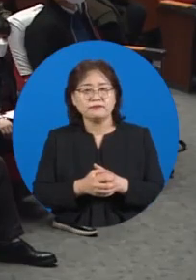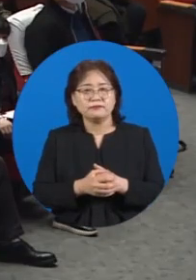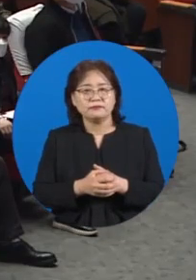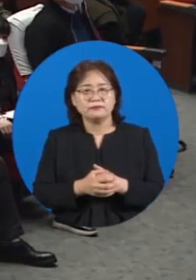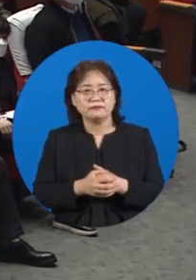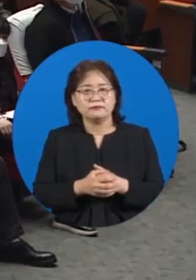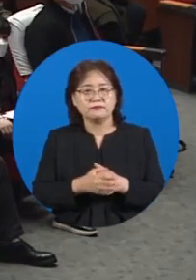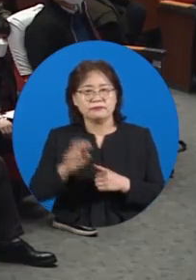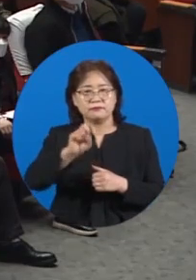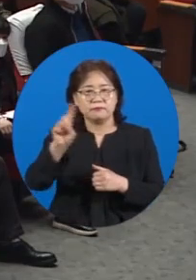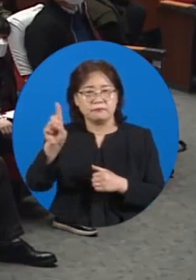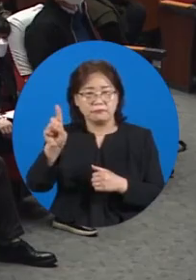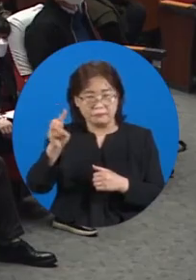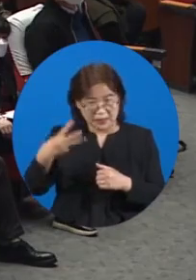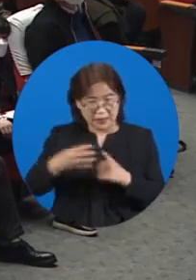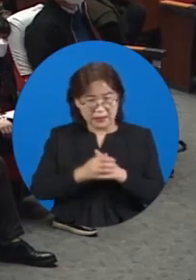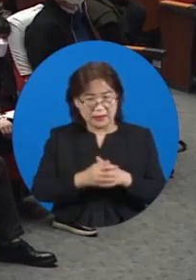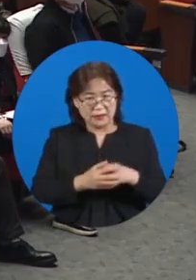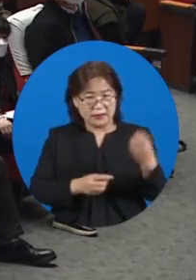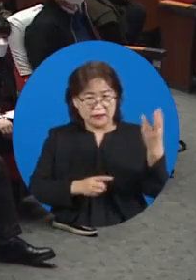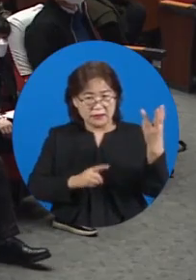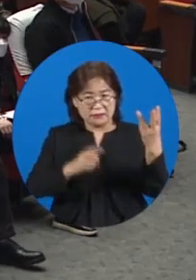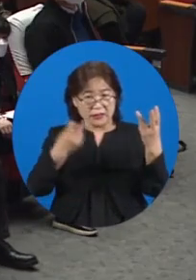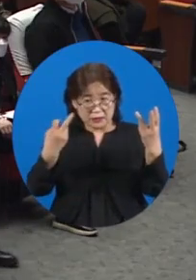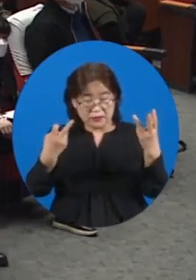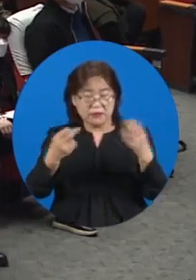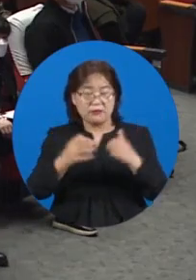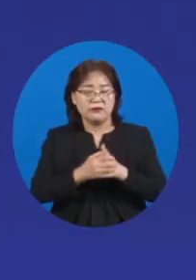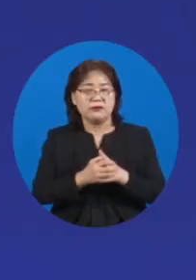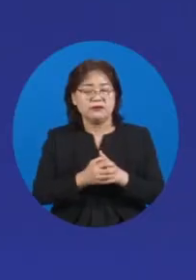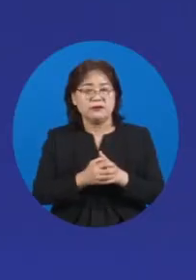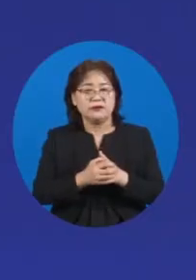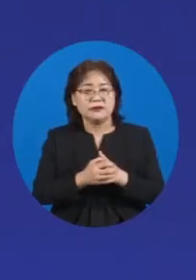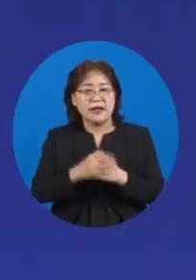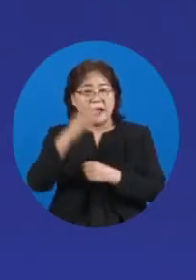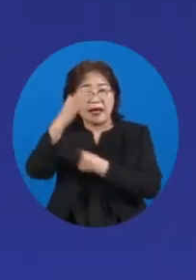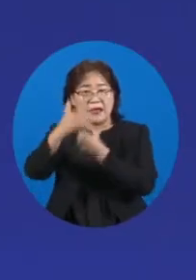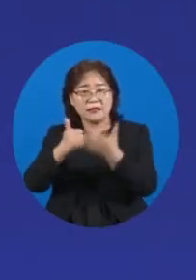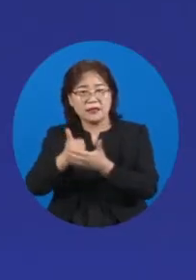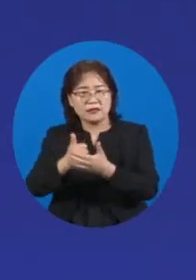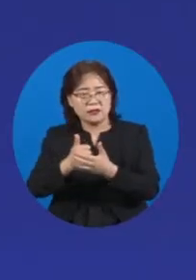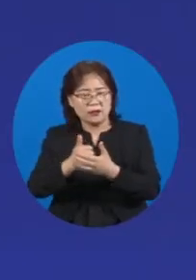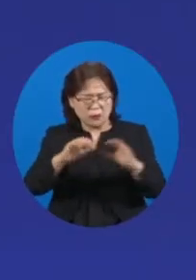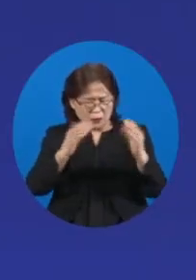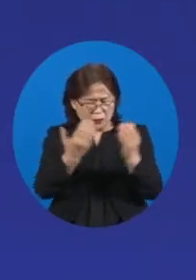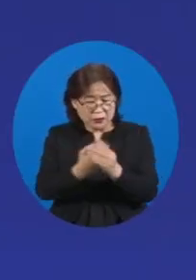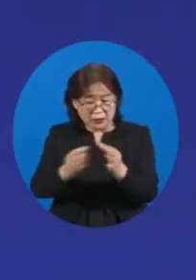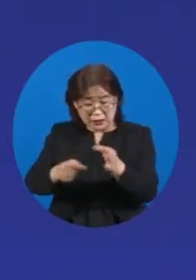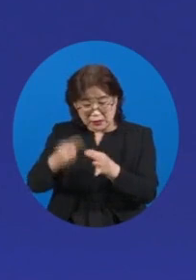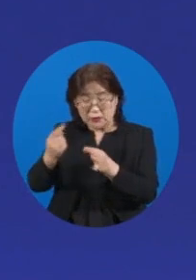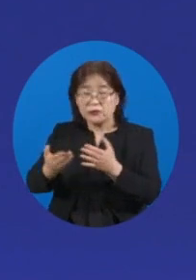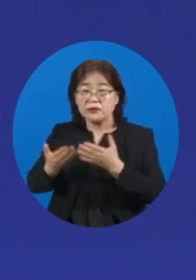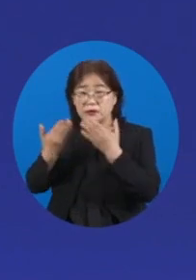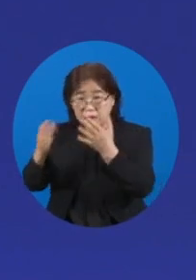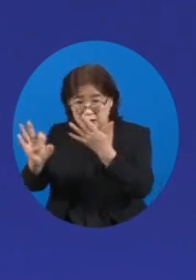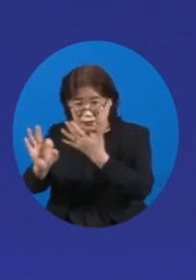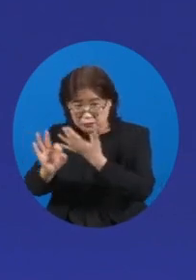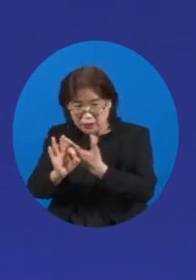자발 랗게 3장 12절에서 어 하나님께서 내가 언제 난 십일조를 드리면